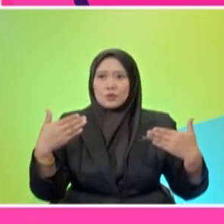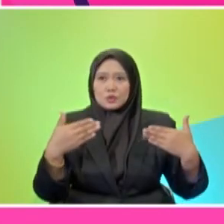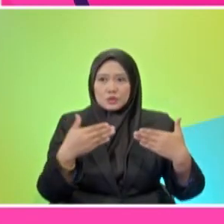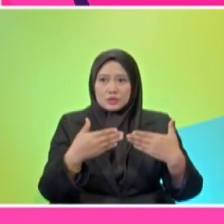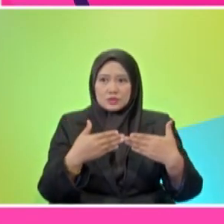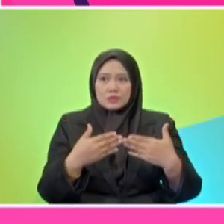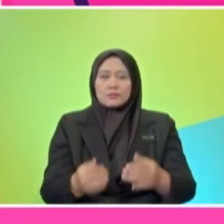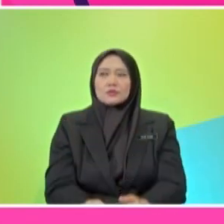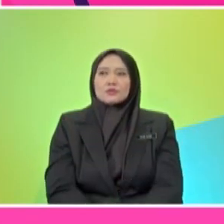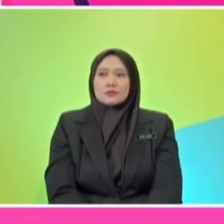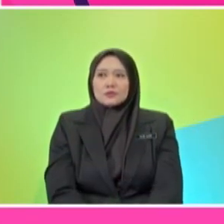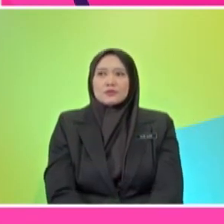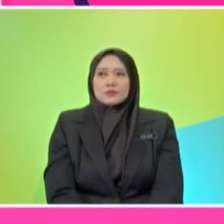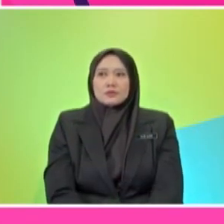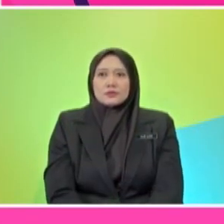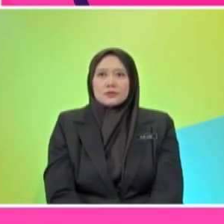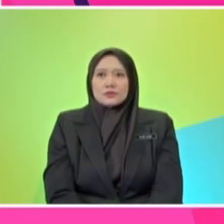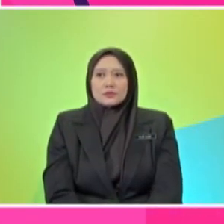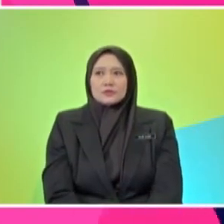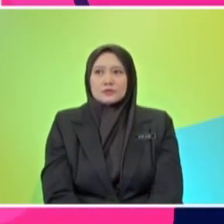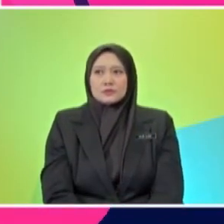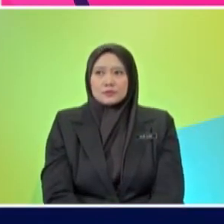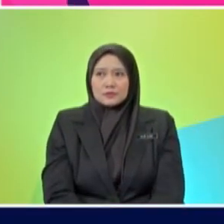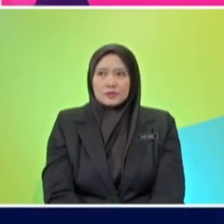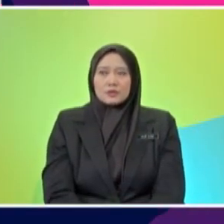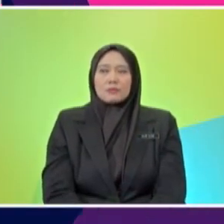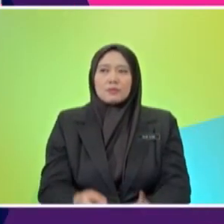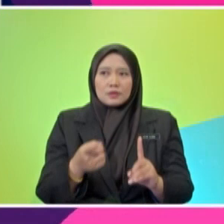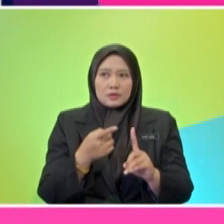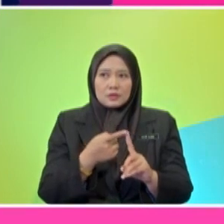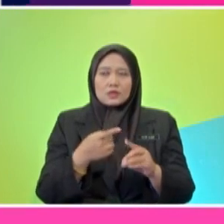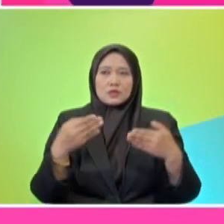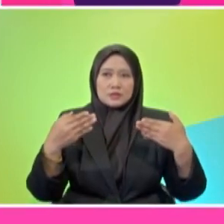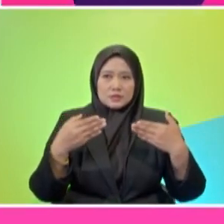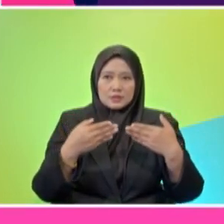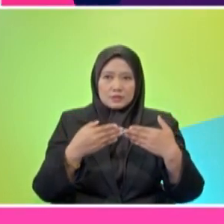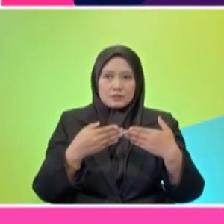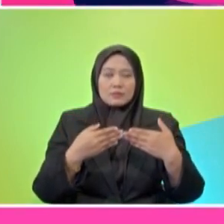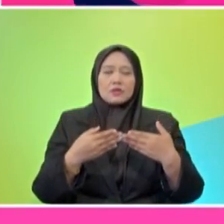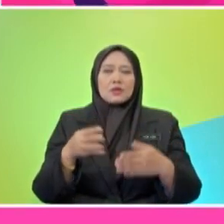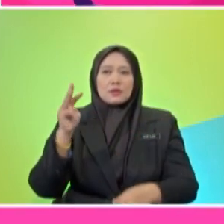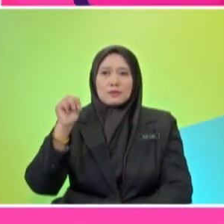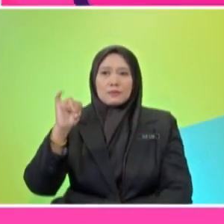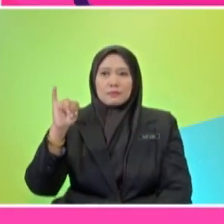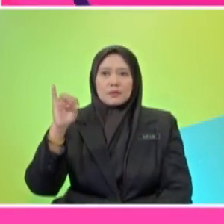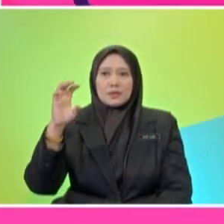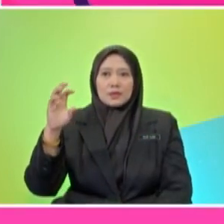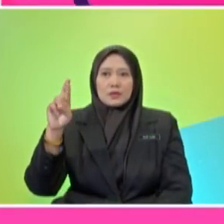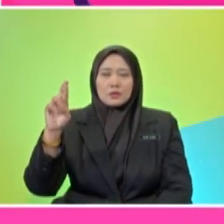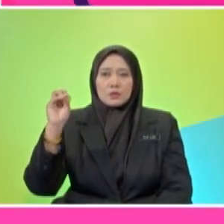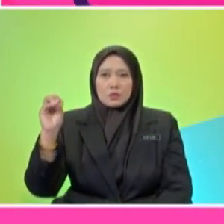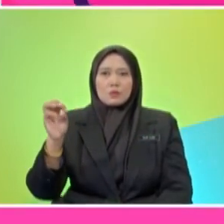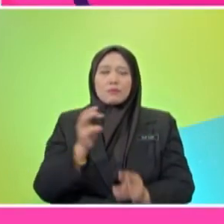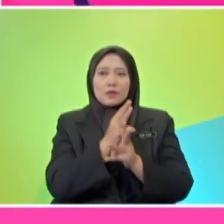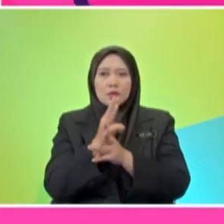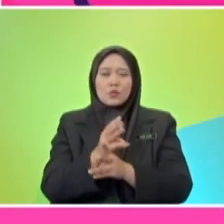ke komputer. Okey. Dan yang kedua kita kena muat naik pengatur caraan tersebut